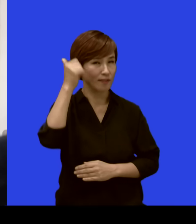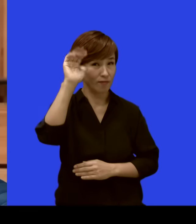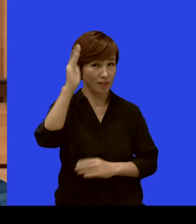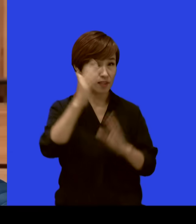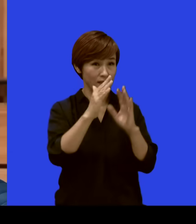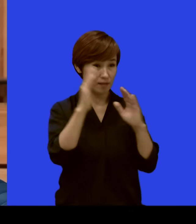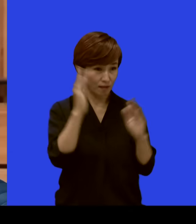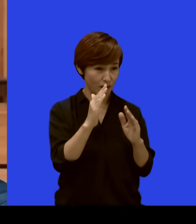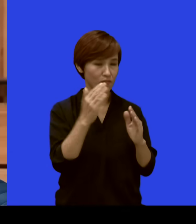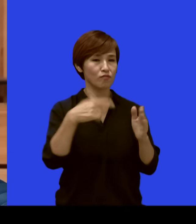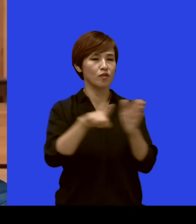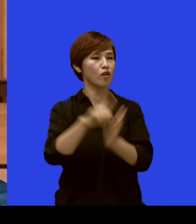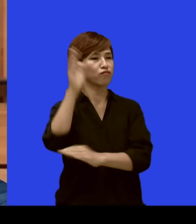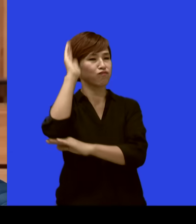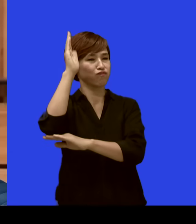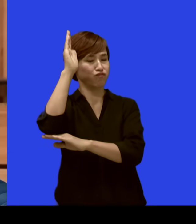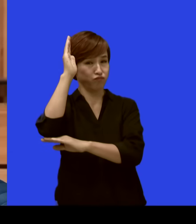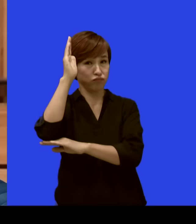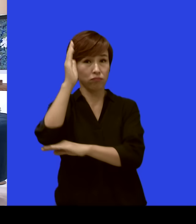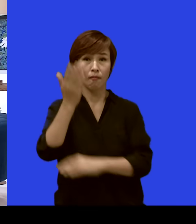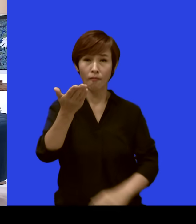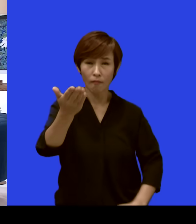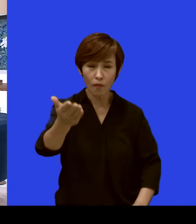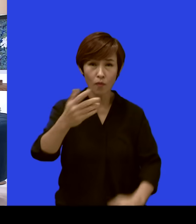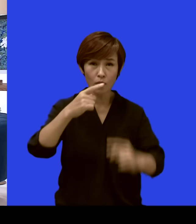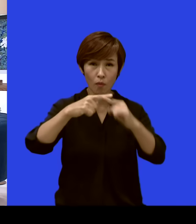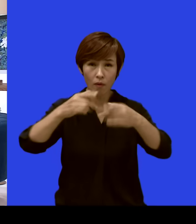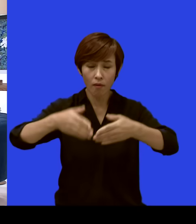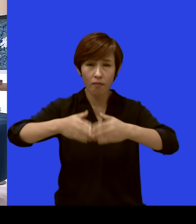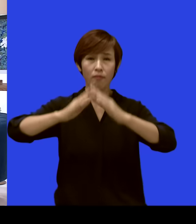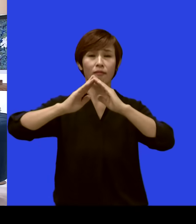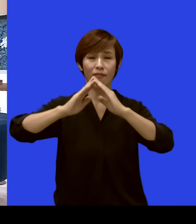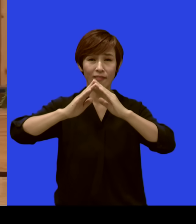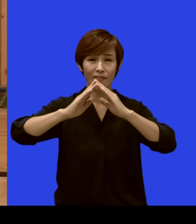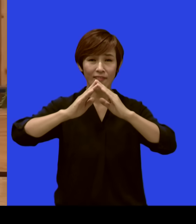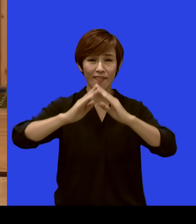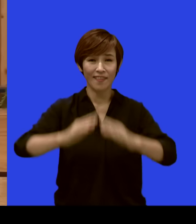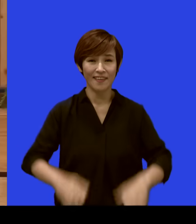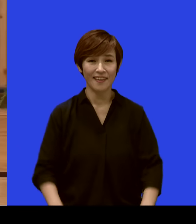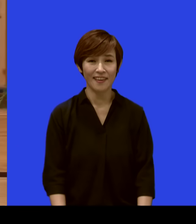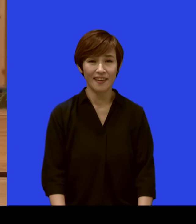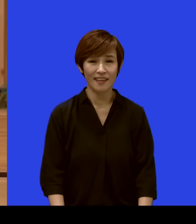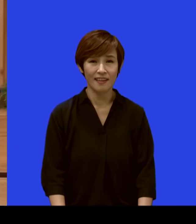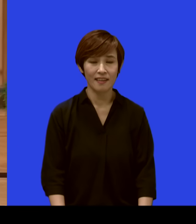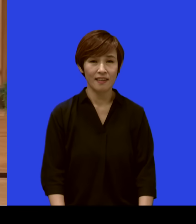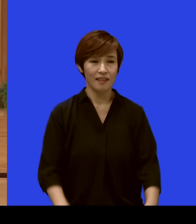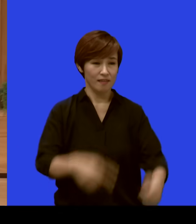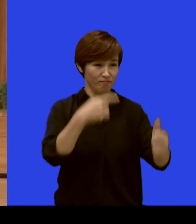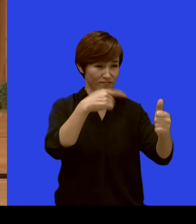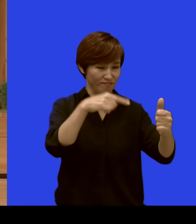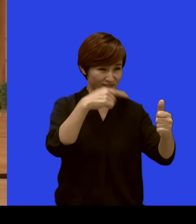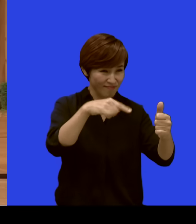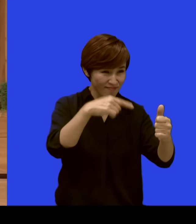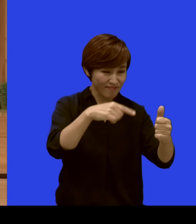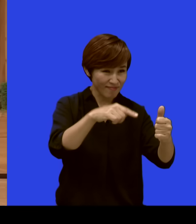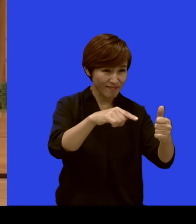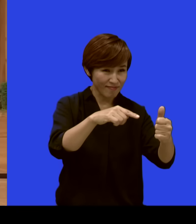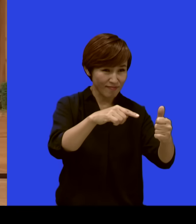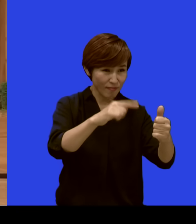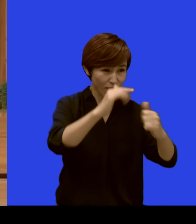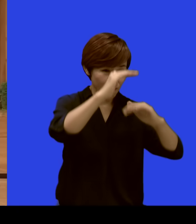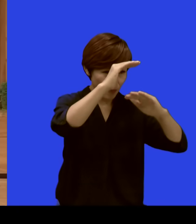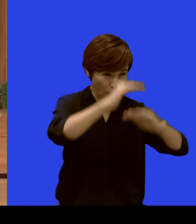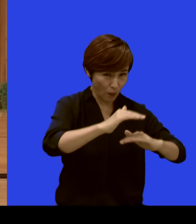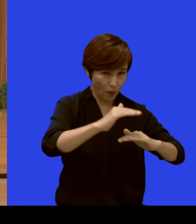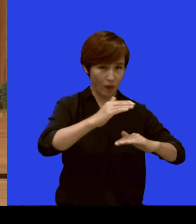그런데 본인도 개척을 하셨어요. 목회자로서. 그럼 이제 가르치는 미래 목회자들이 가르치는